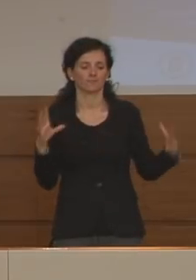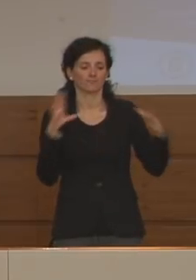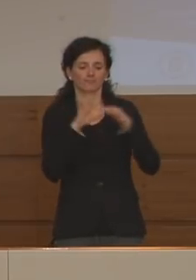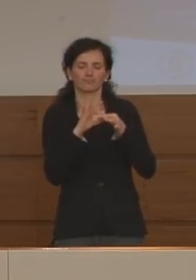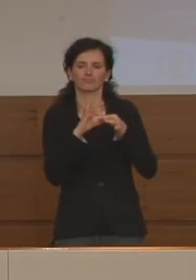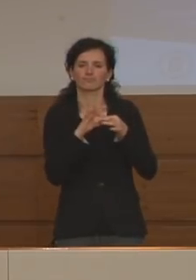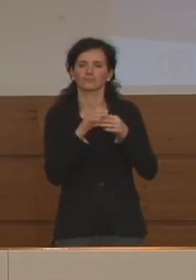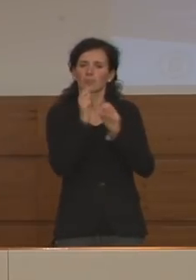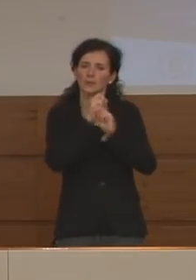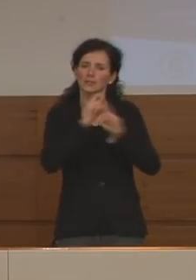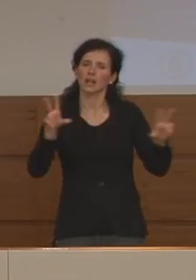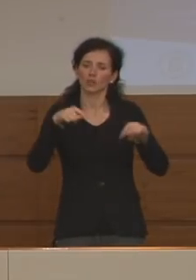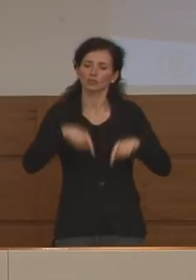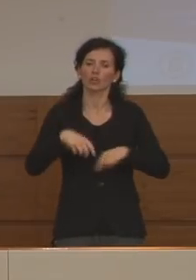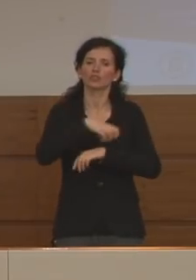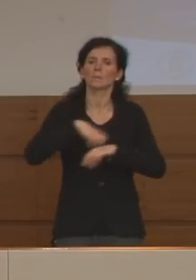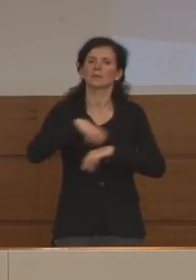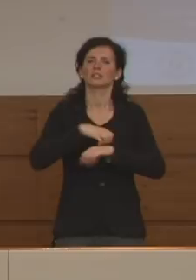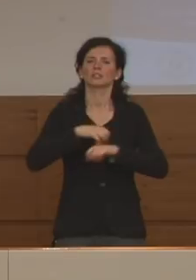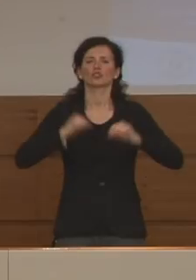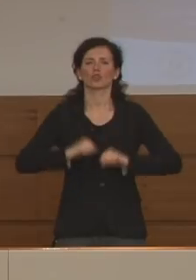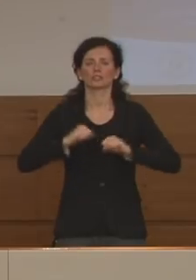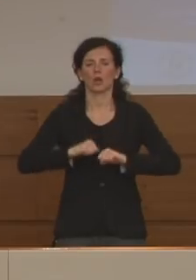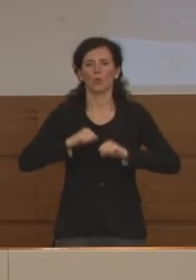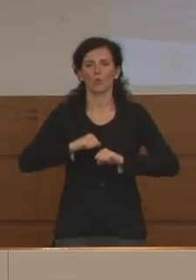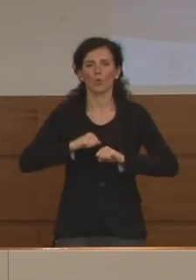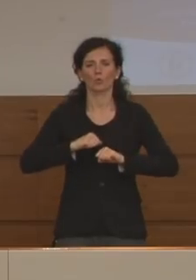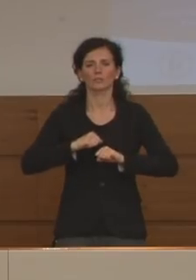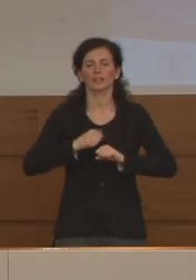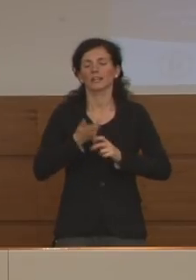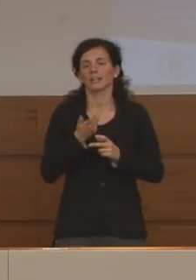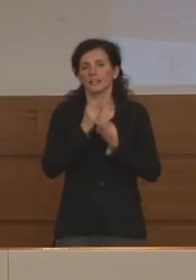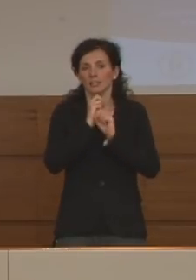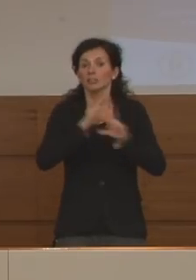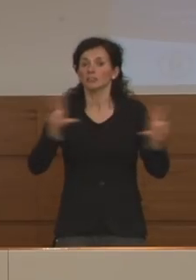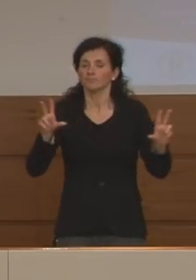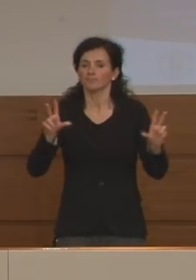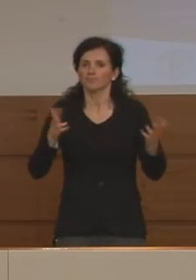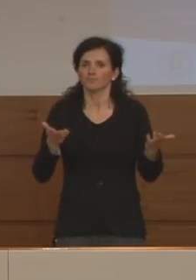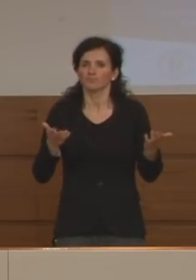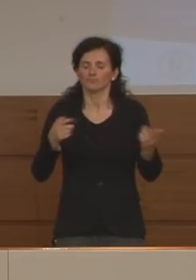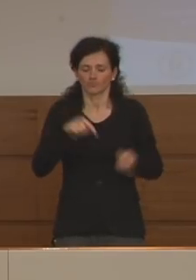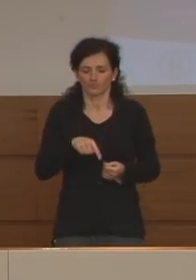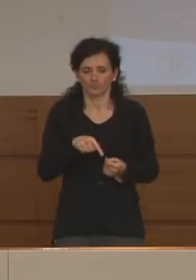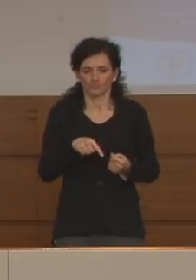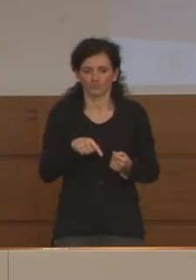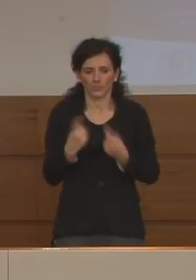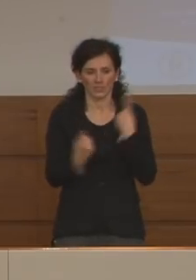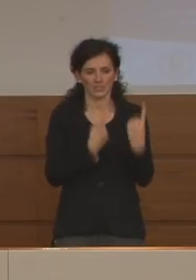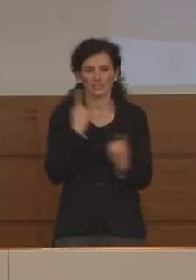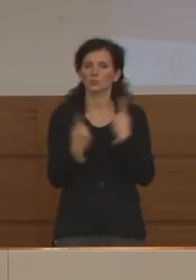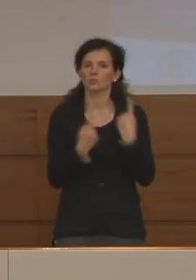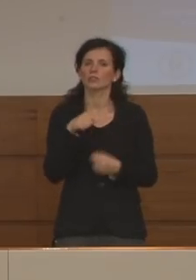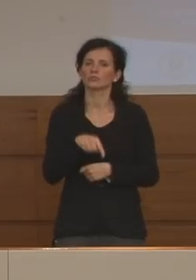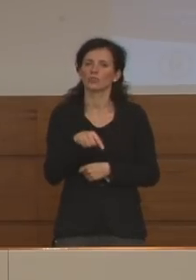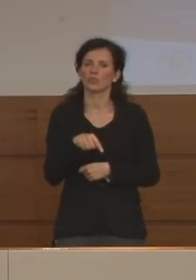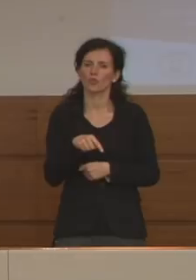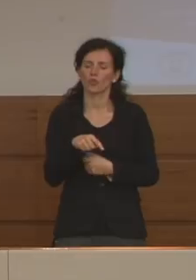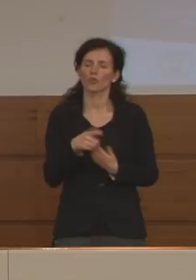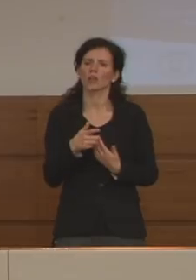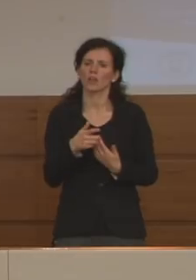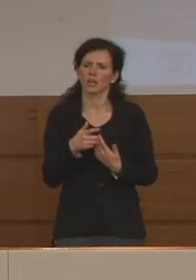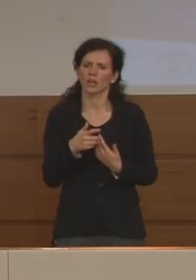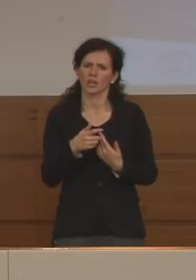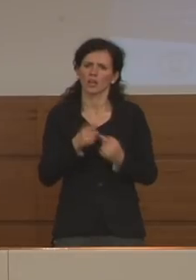che ha dato oggi il nostro ministro della salute che quello che ovviamente questo è un motivo non solo per continuare a